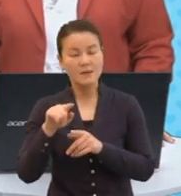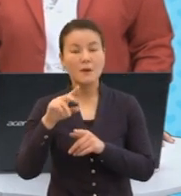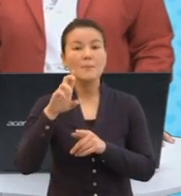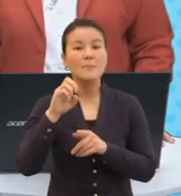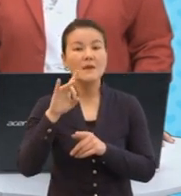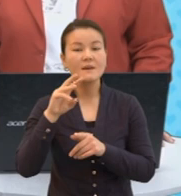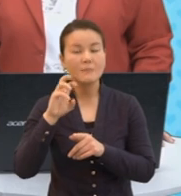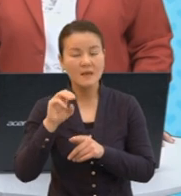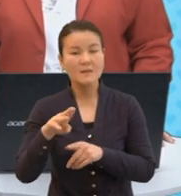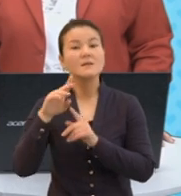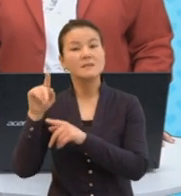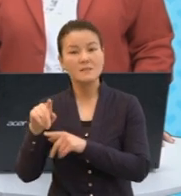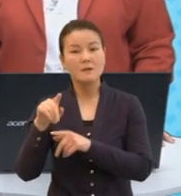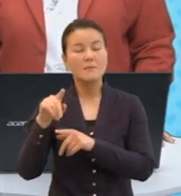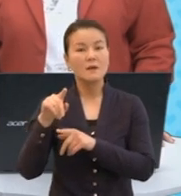Бермет,